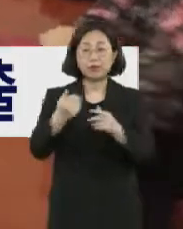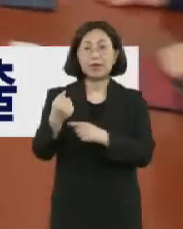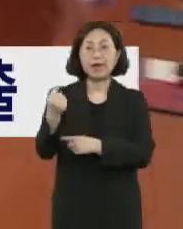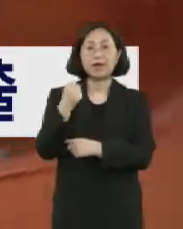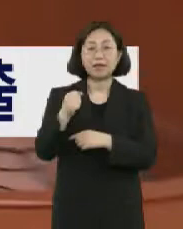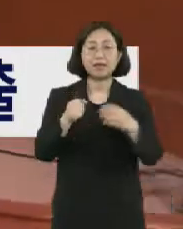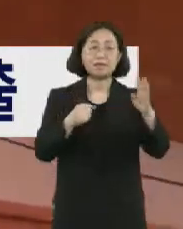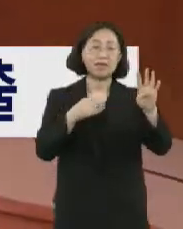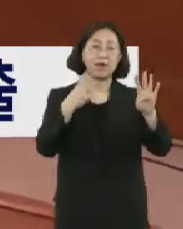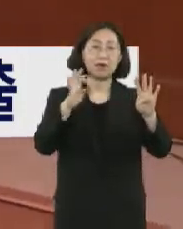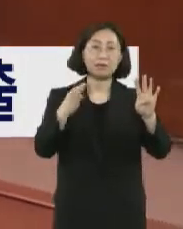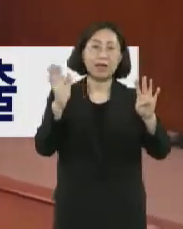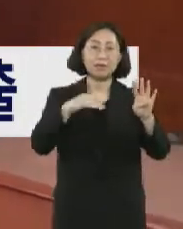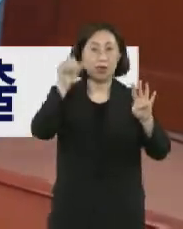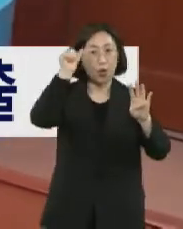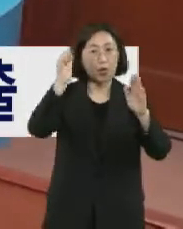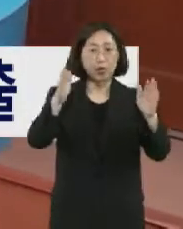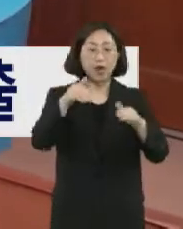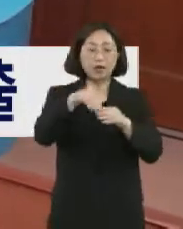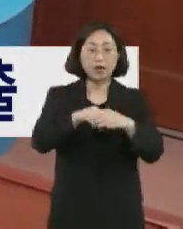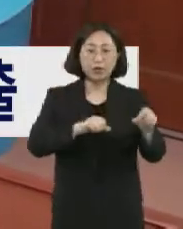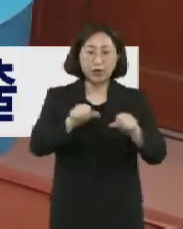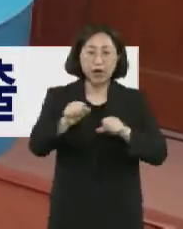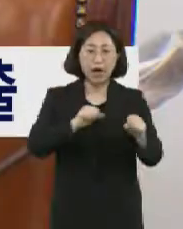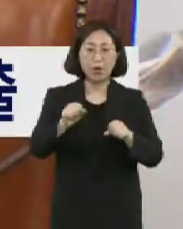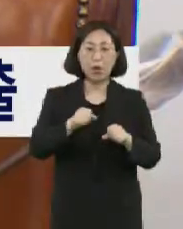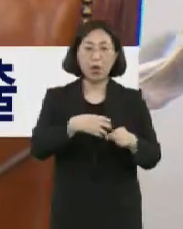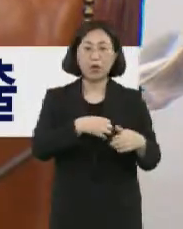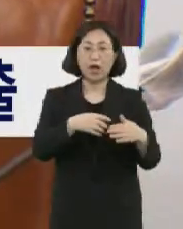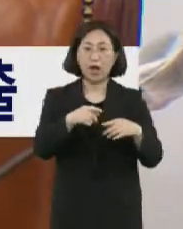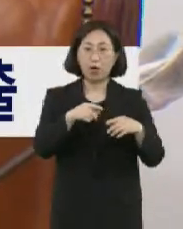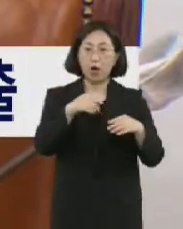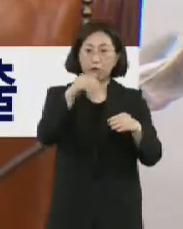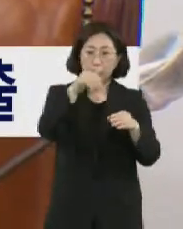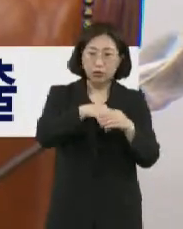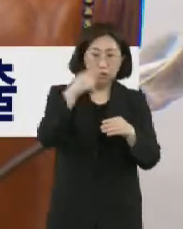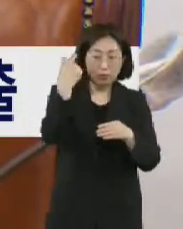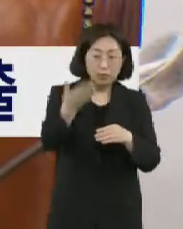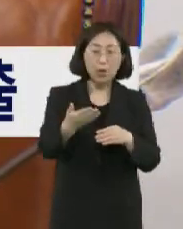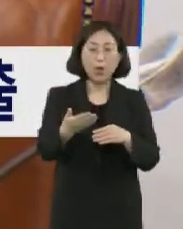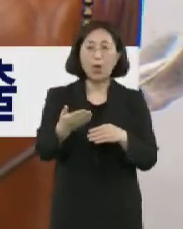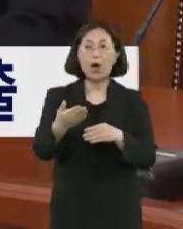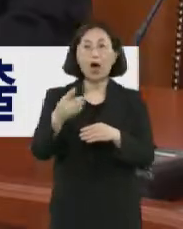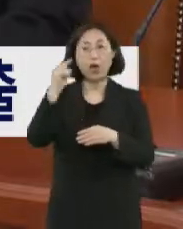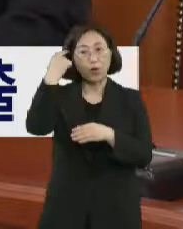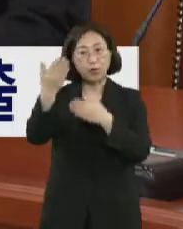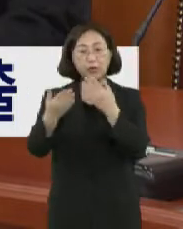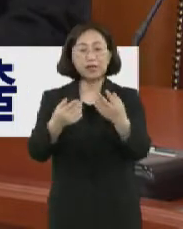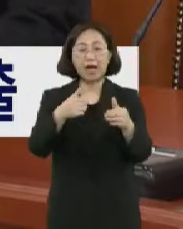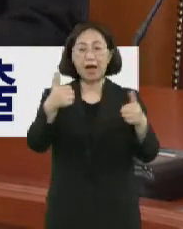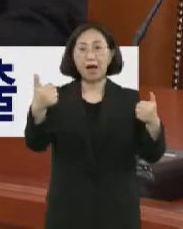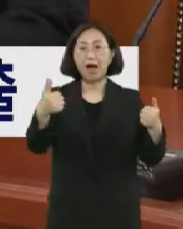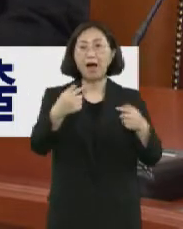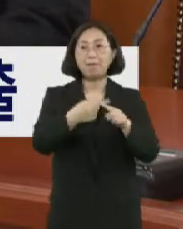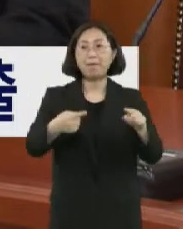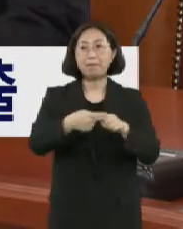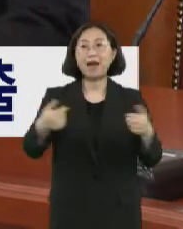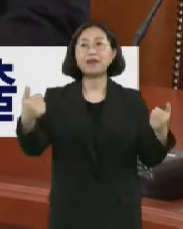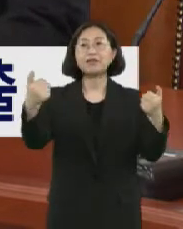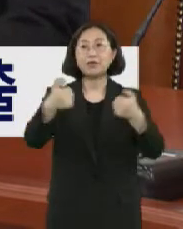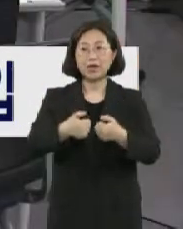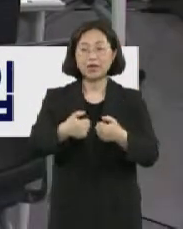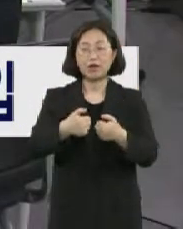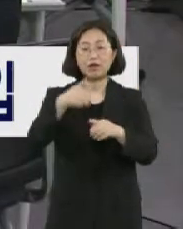힘은 오는 14일부터 5일간 선거운동을 하고 책임 당원 투표와 여론조사 를 각각 절반씩 반영에 최종 후보를 선출하게